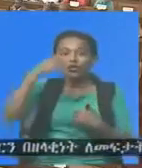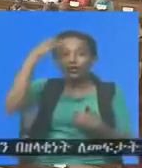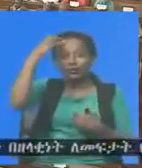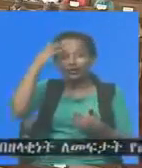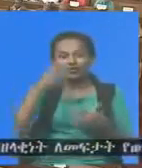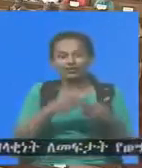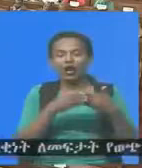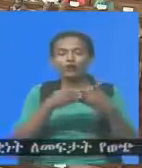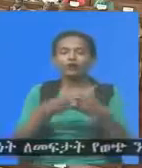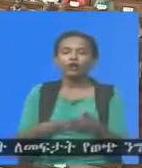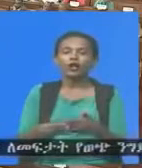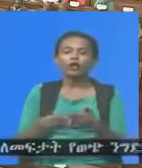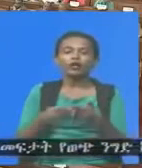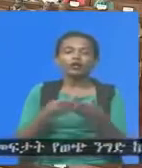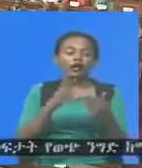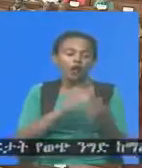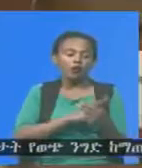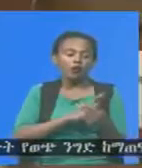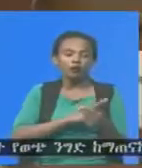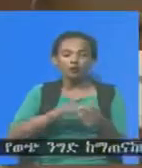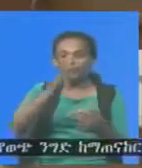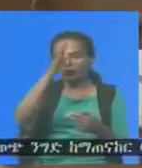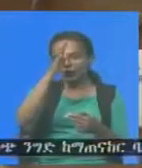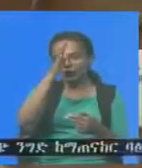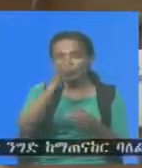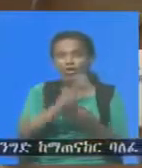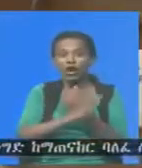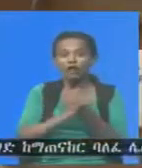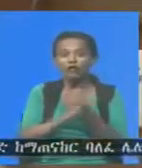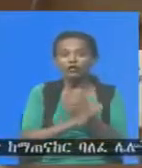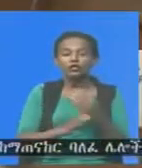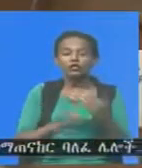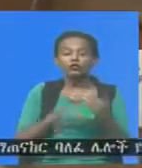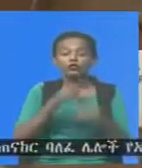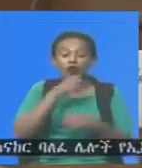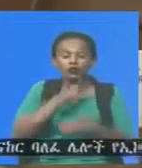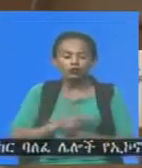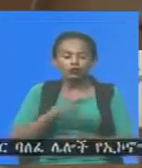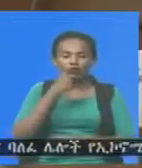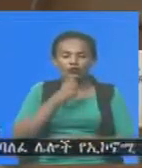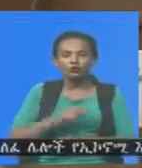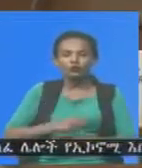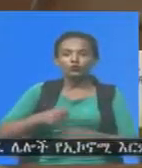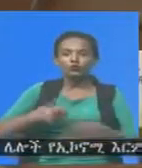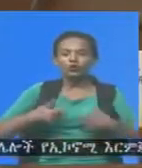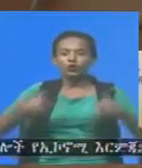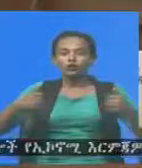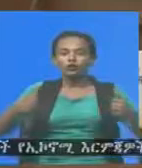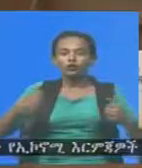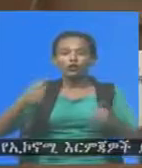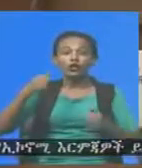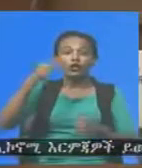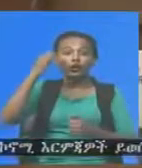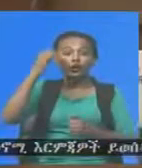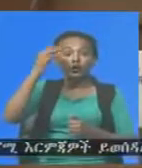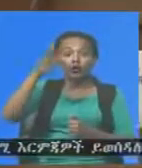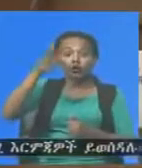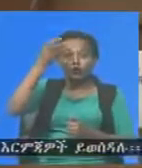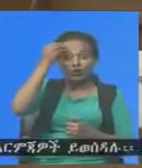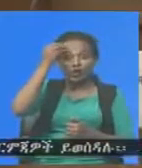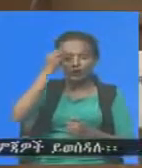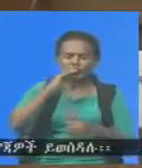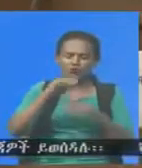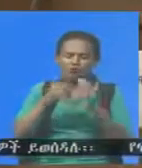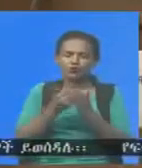አመራር፣ የሃይማኖት አባቶች፣ የሀገር ሽማግሌዎች፣ ሴቶች፣ ወጣቶች፣ ምሁራንና ከመላው የሀገራችን